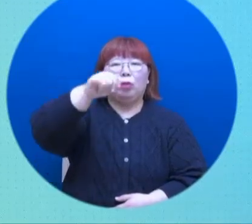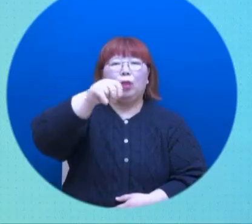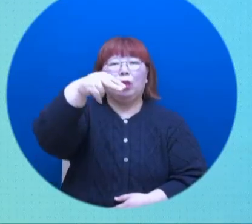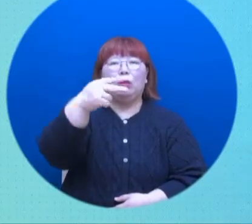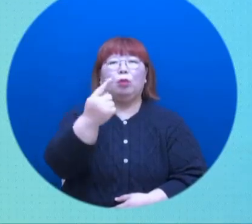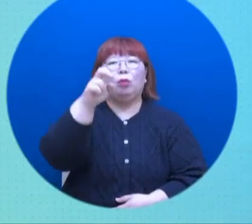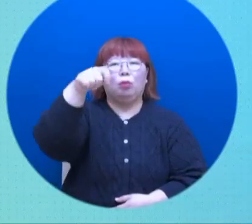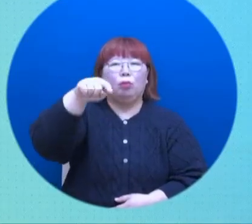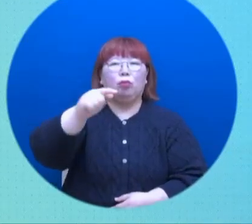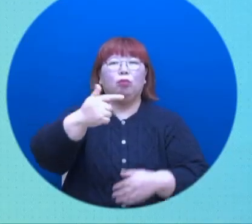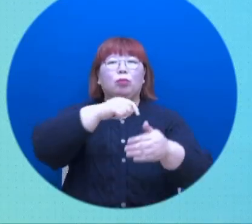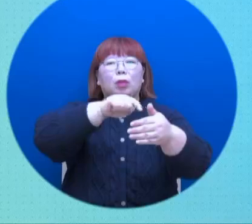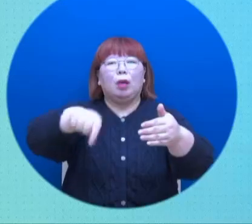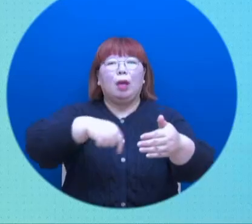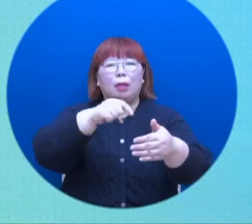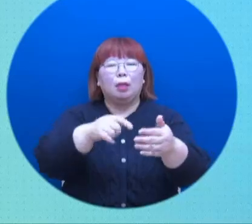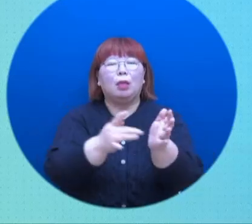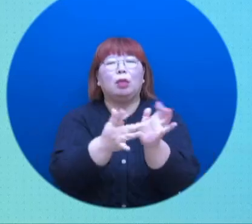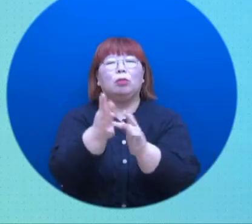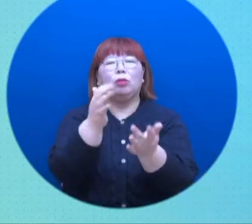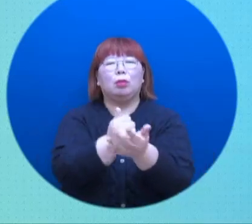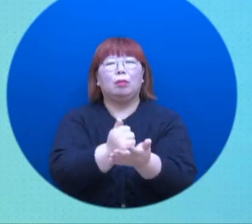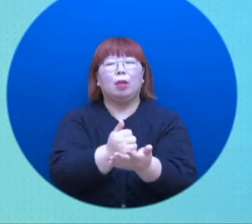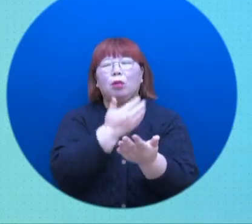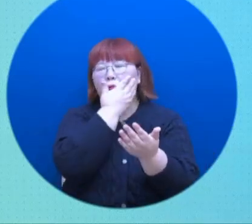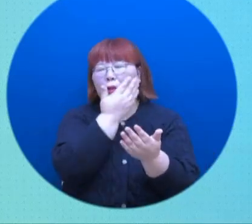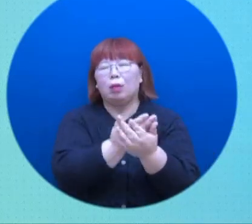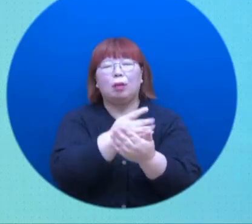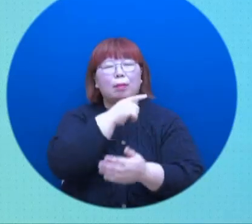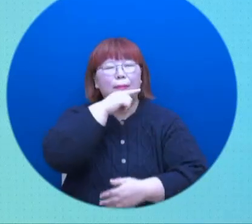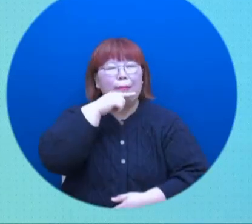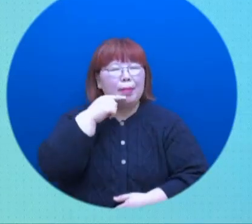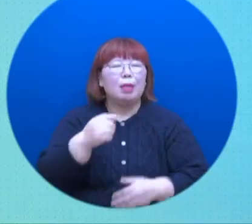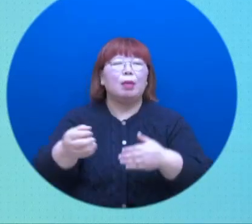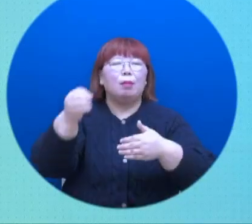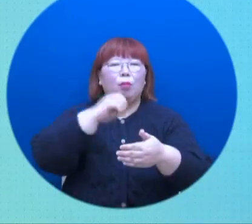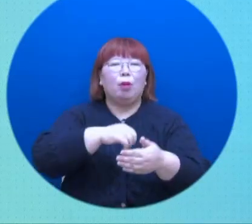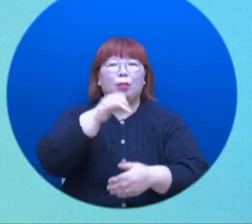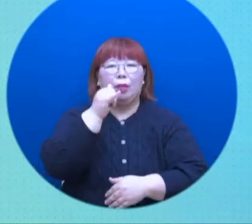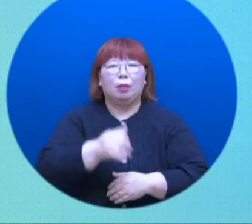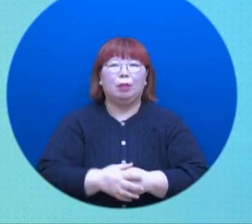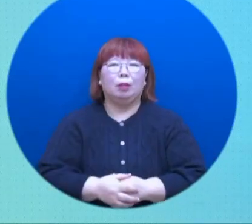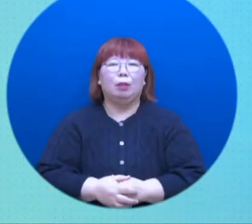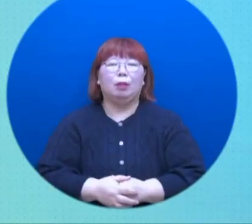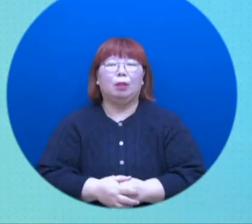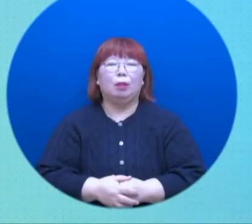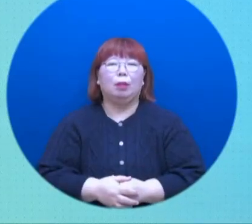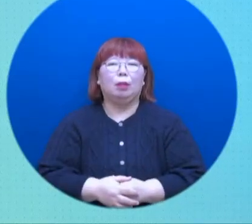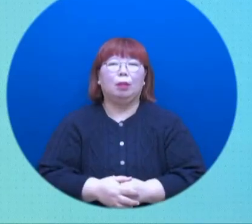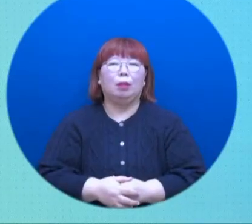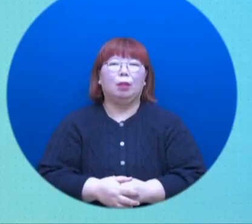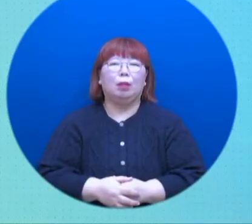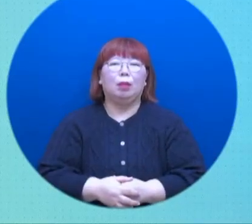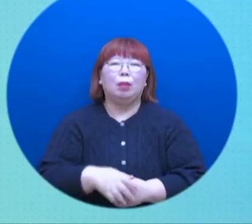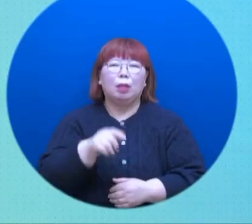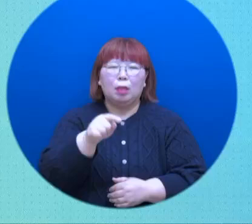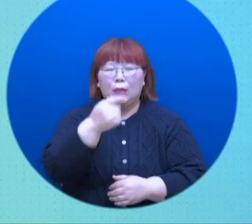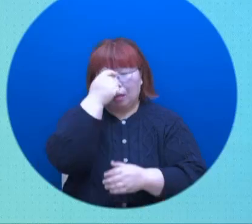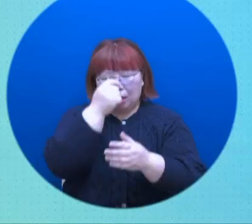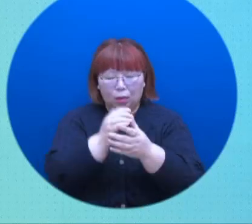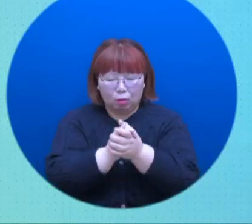예수님의 보혈이 담겨 있어요. 그래서 우리가 이 주기도문을 할 때마다